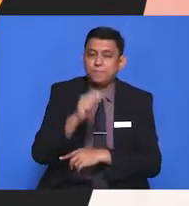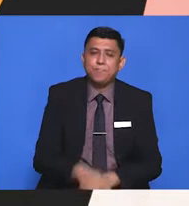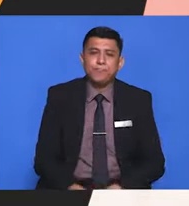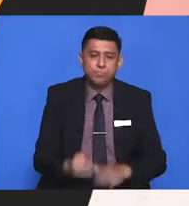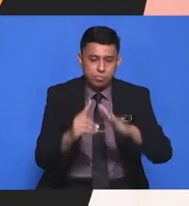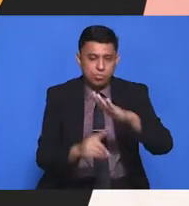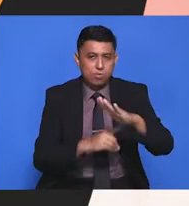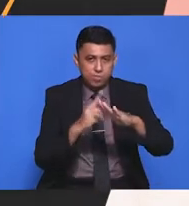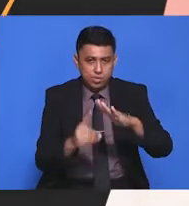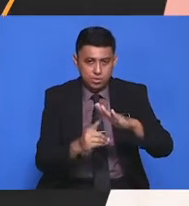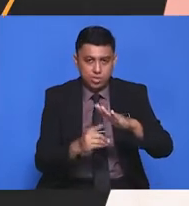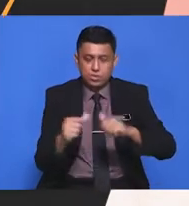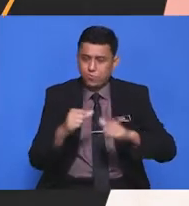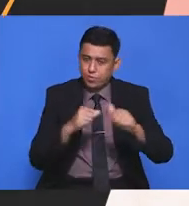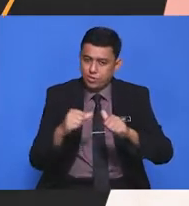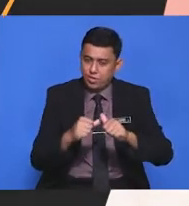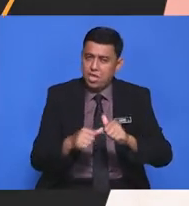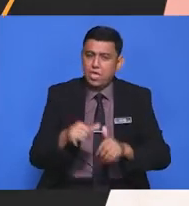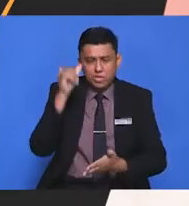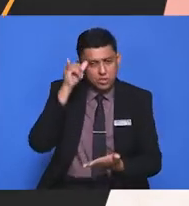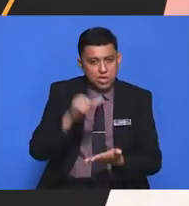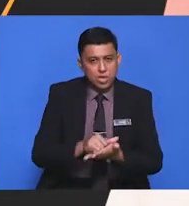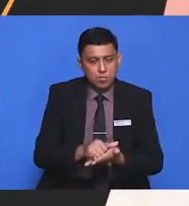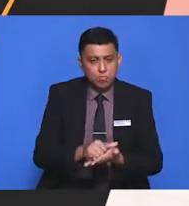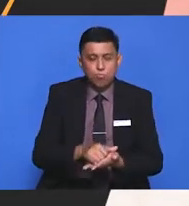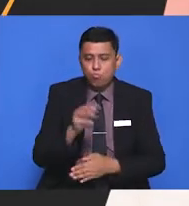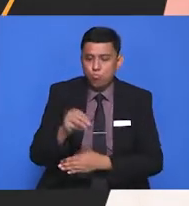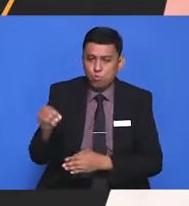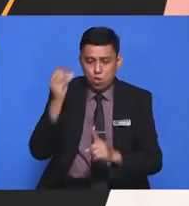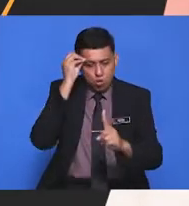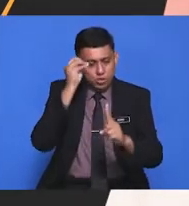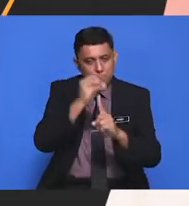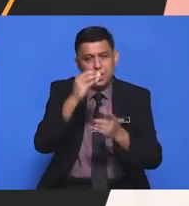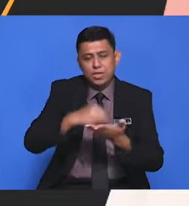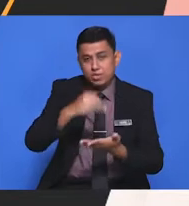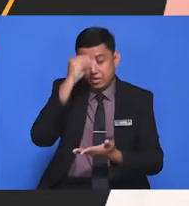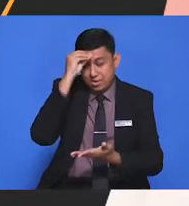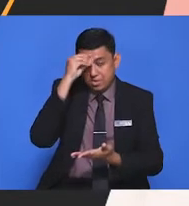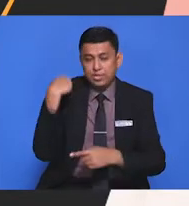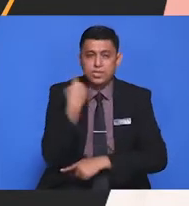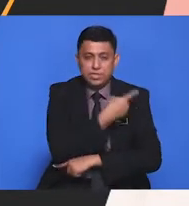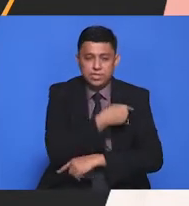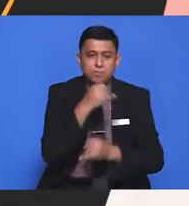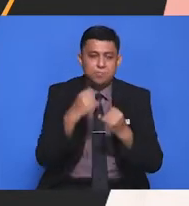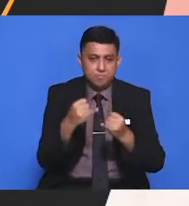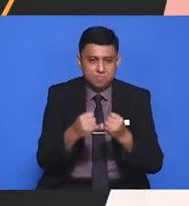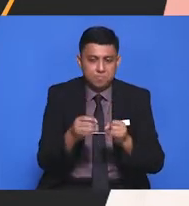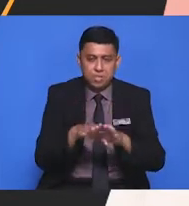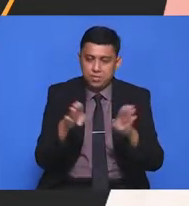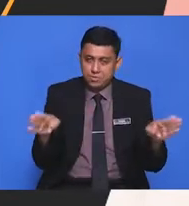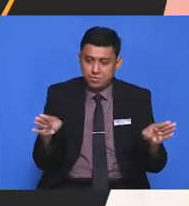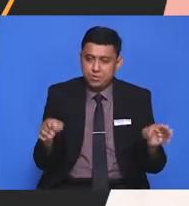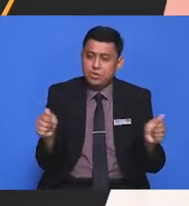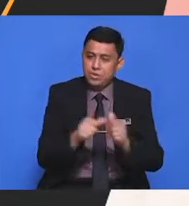Berdasarkan aktiviti uji diri itu tadi, cikgu amat yakin bahawa objektif pembelajaran kita yang terakhir iaitu boleh membandingkan